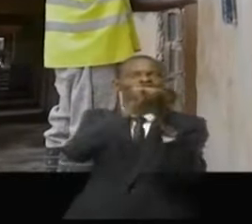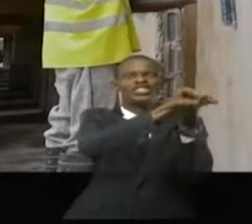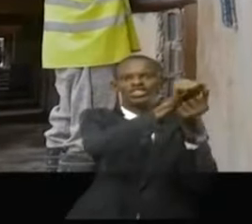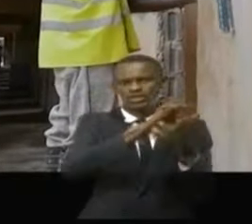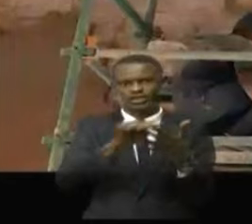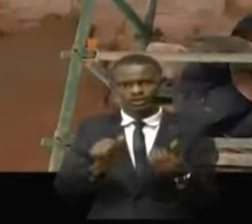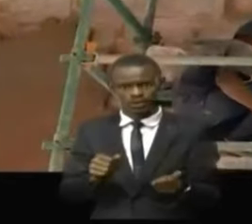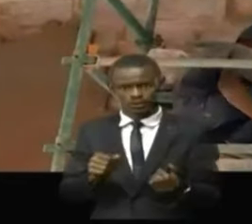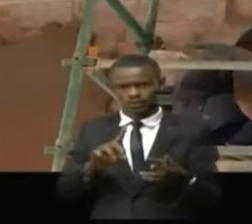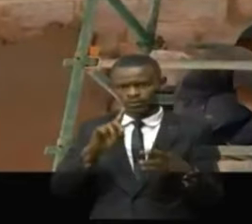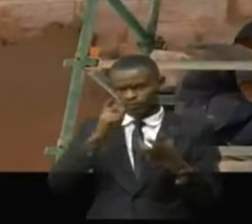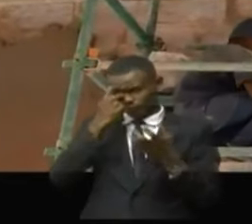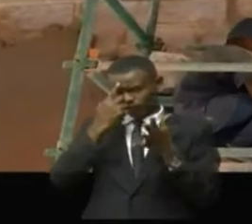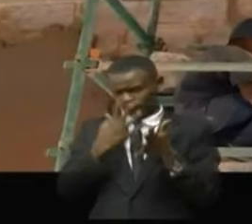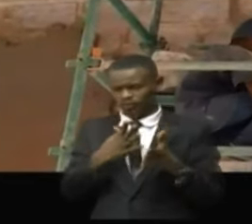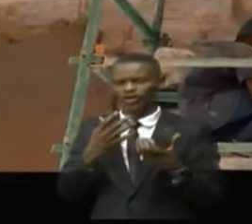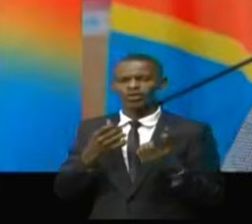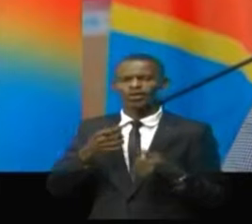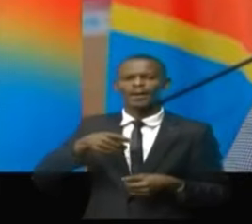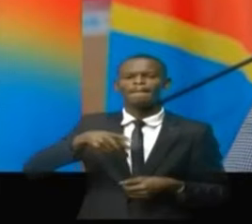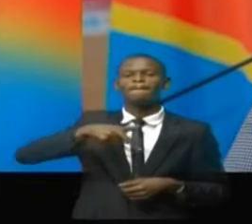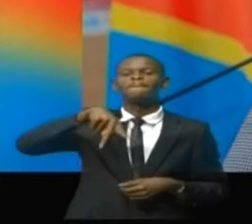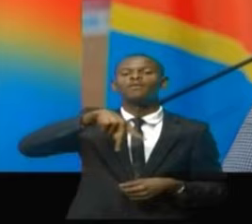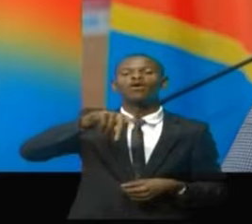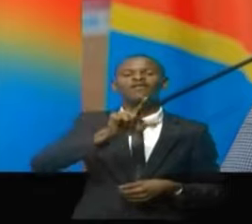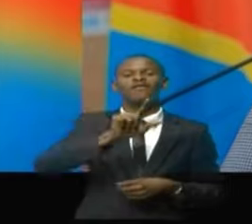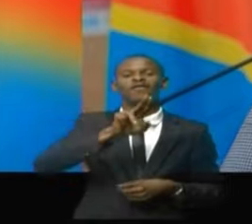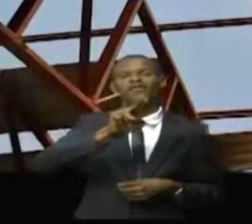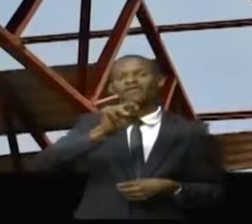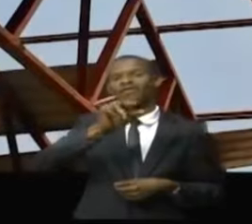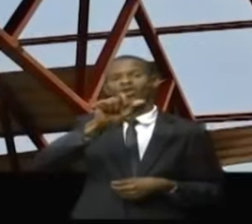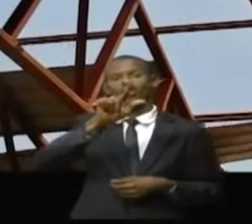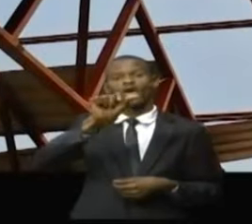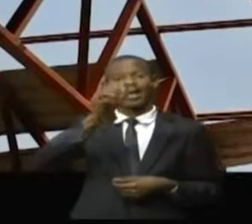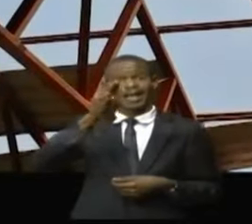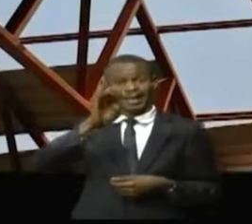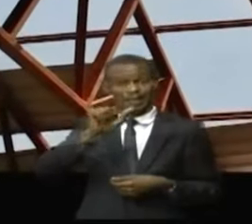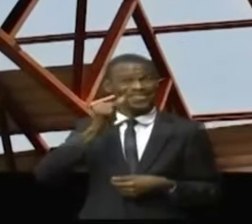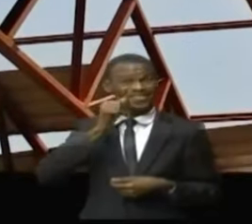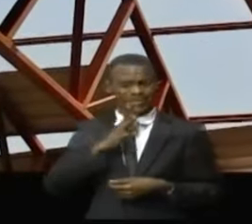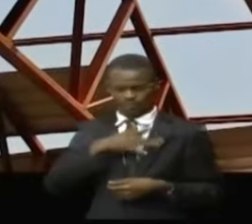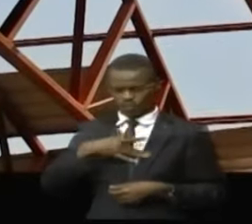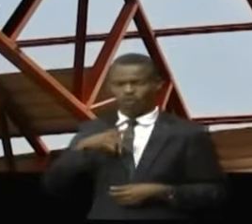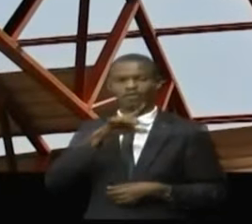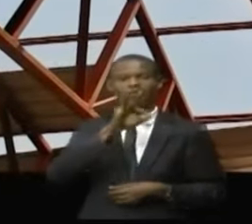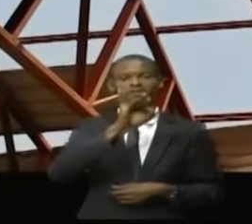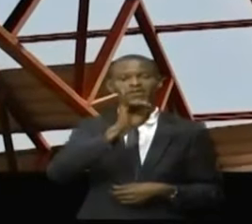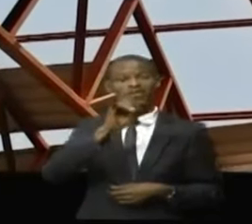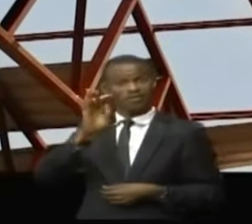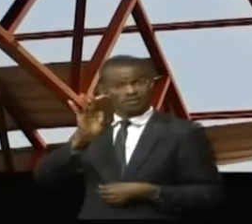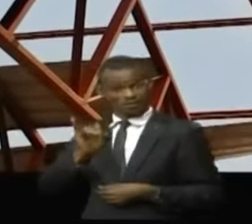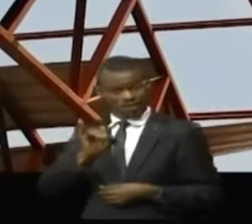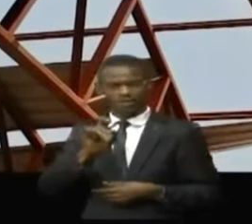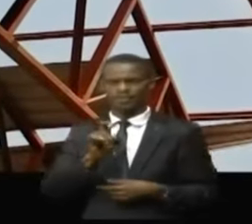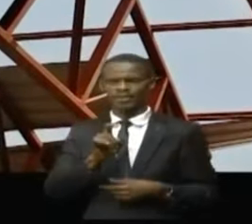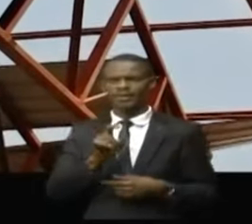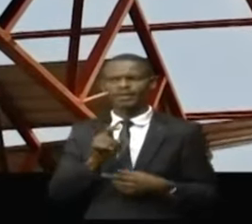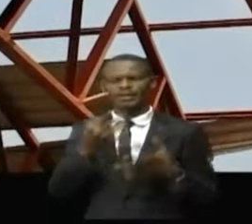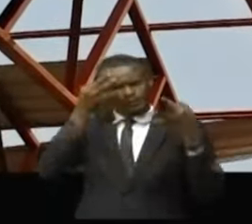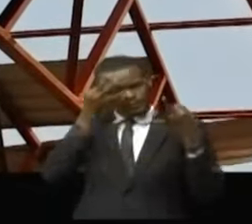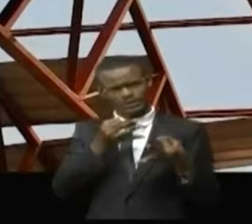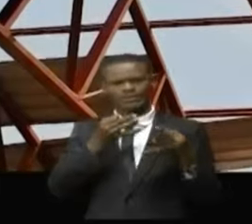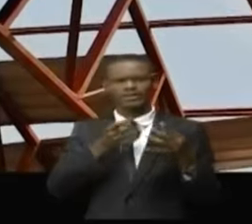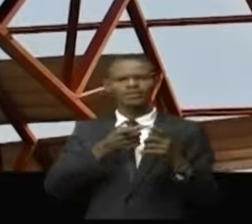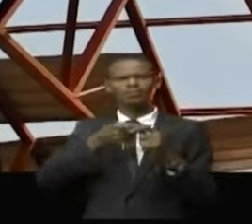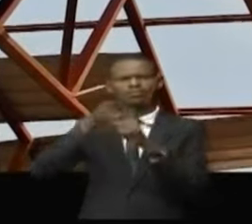Kolwezi, le chef de l'exécutif provincial, Fifi Masuka Seini, s'est engagé à réhabiliter la partie touchée de ce lycée. Sur le